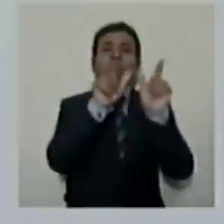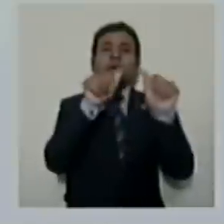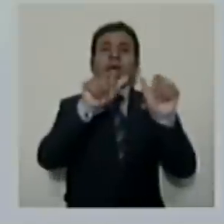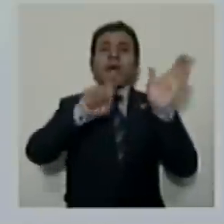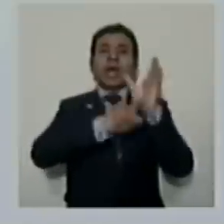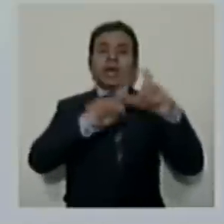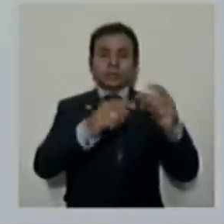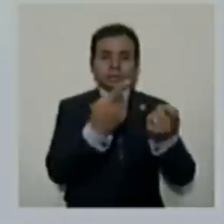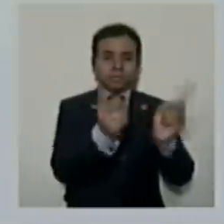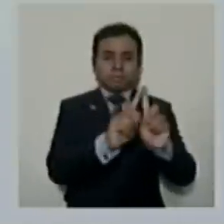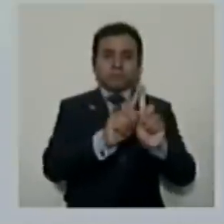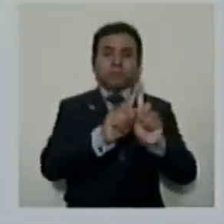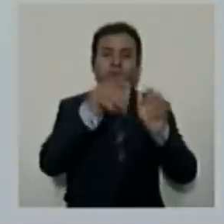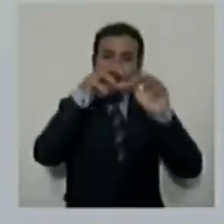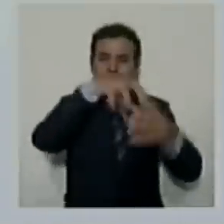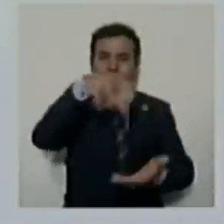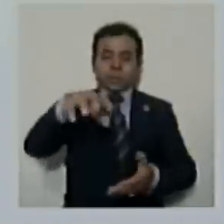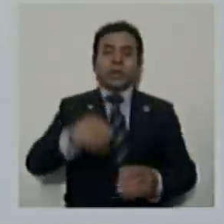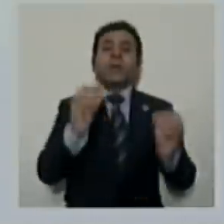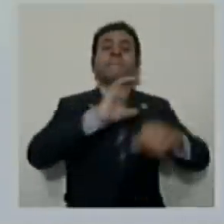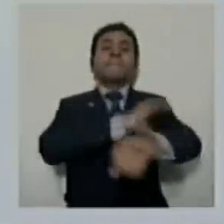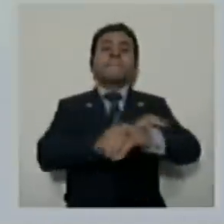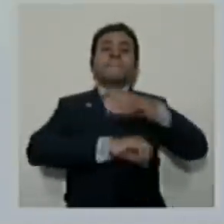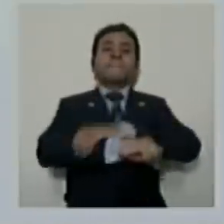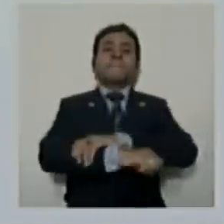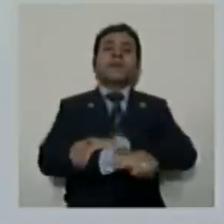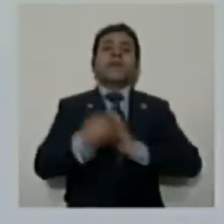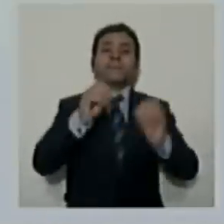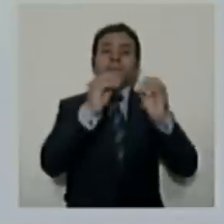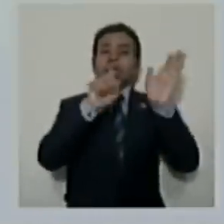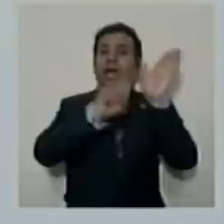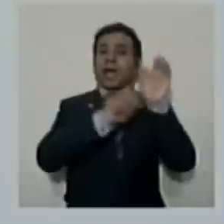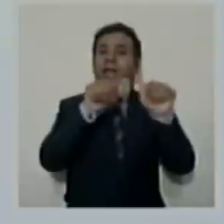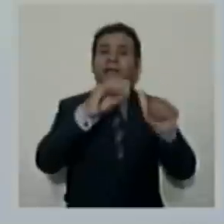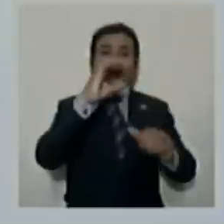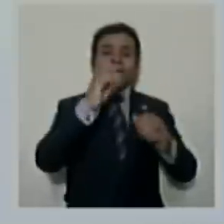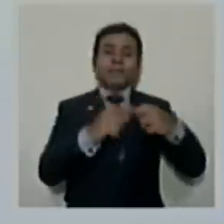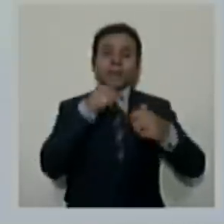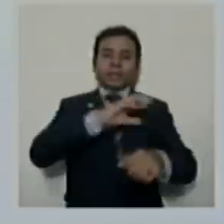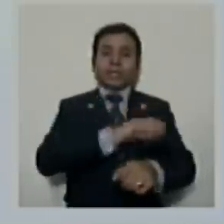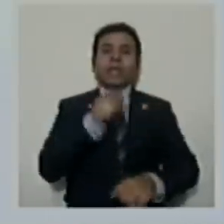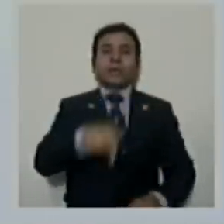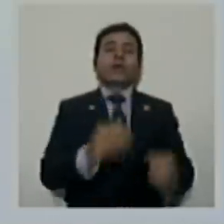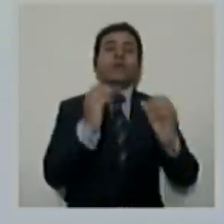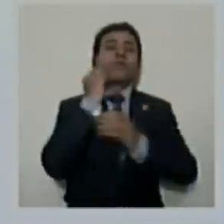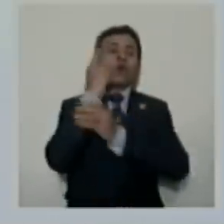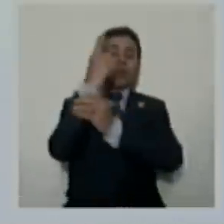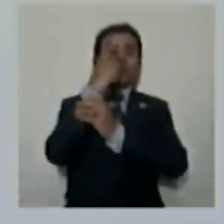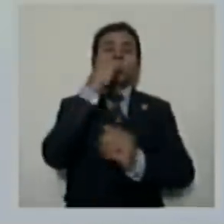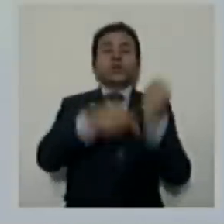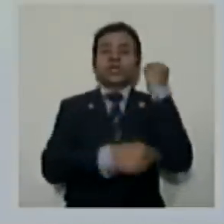সাথে নমুনা কালেকশনের বুথও তৈরি করা হচ্ছে যাতে সহায়তা দিচ্ছে ব্র্যাক এবং এ পর্যন্ত